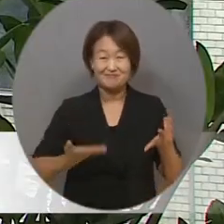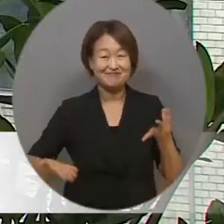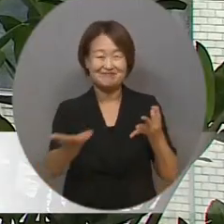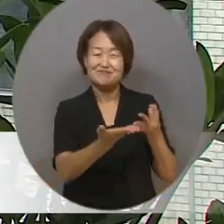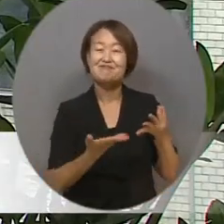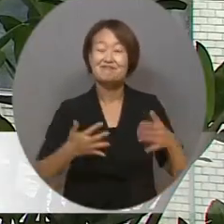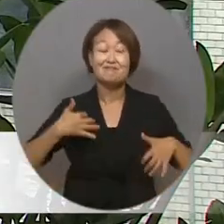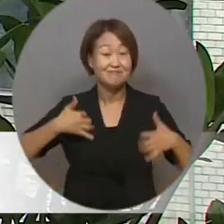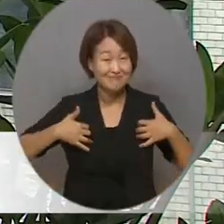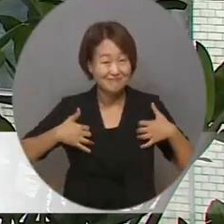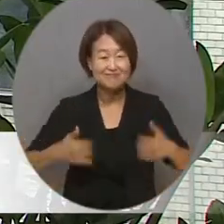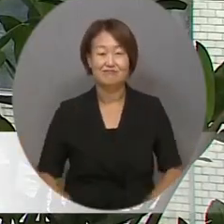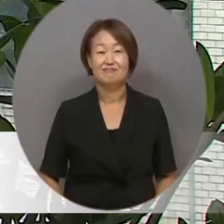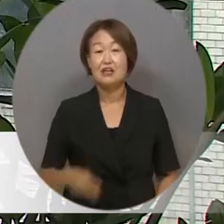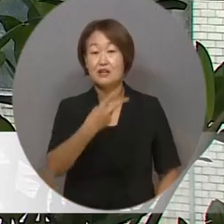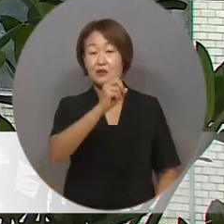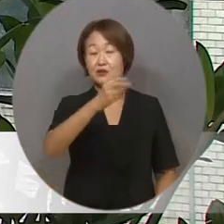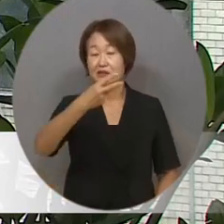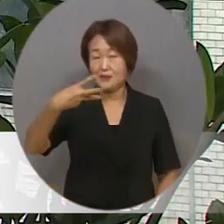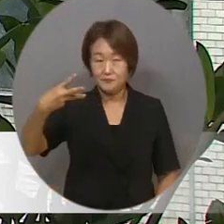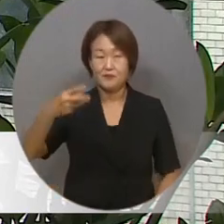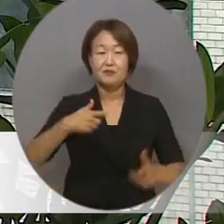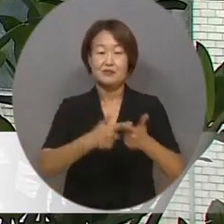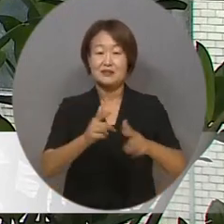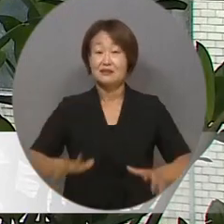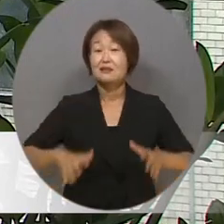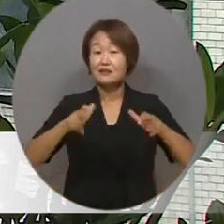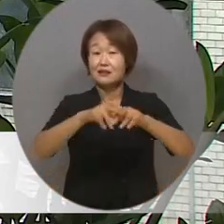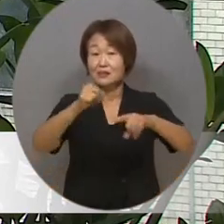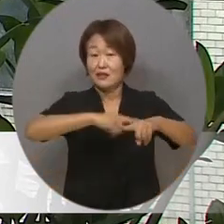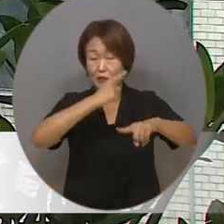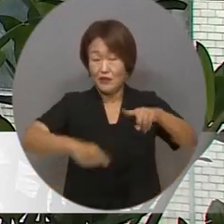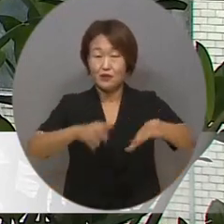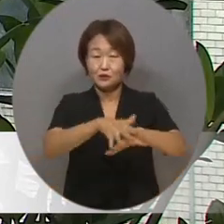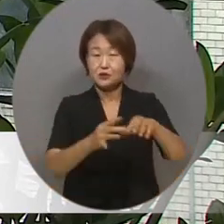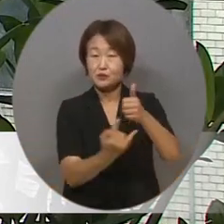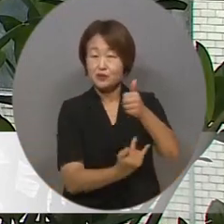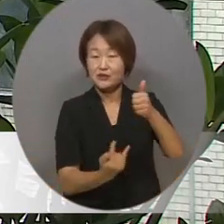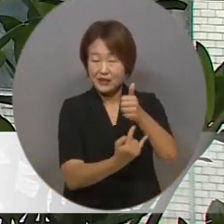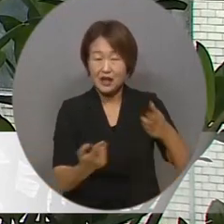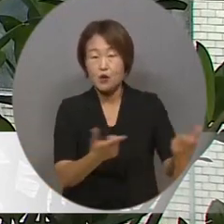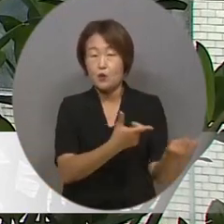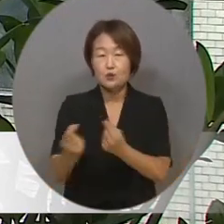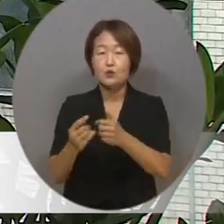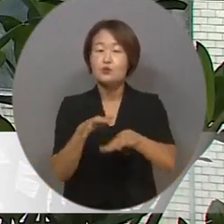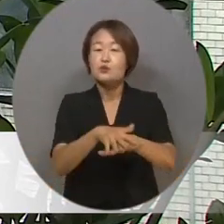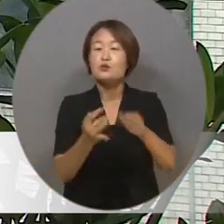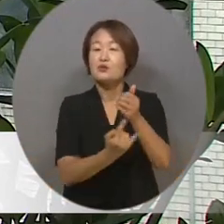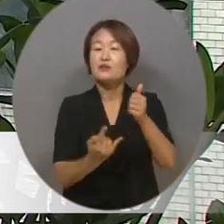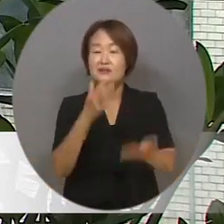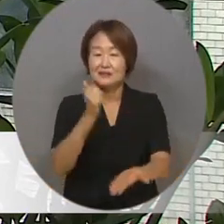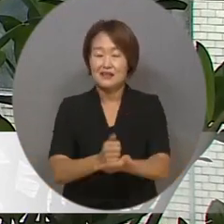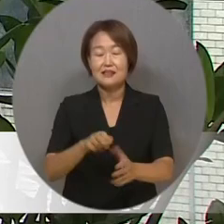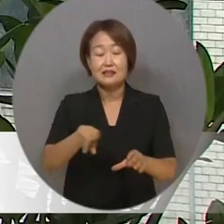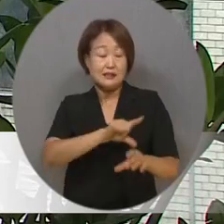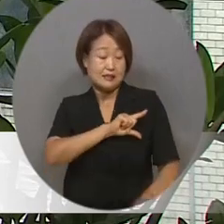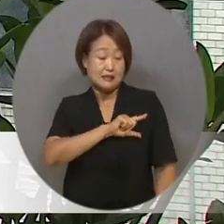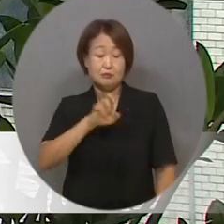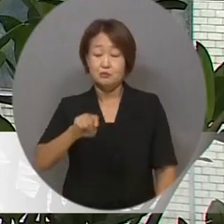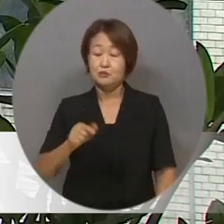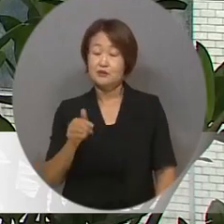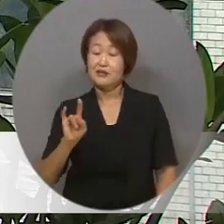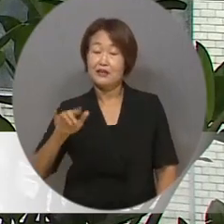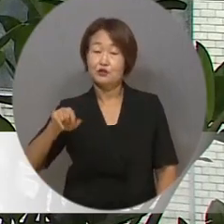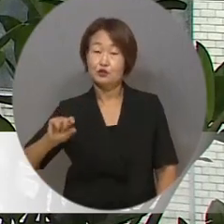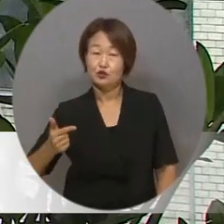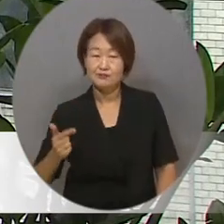여러분 반갑습니다. 2023 부산 세계장애인대회 조직위원회 공동조직위원장